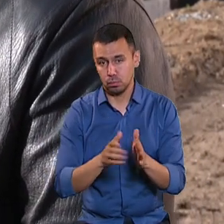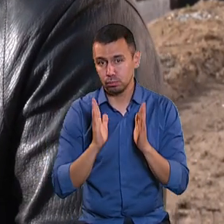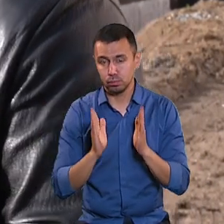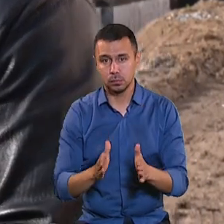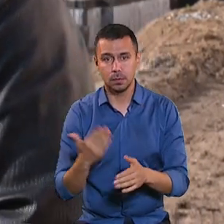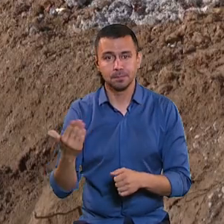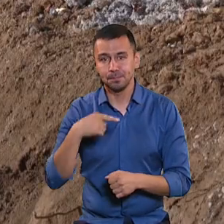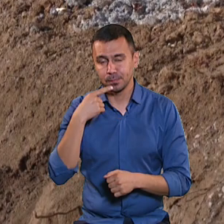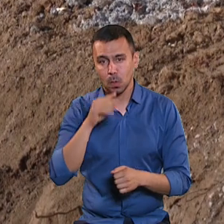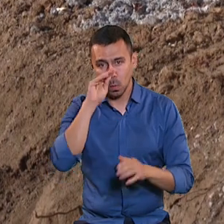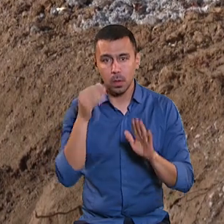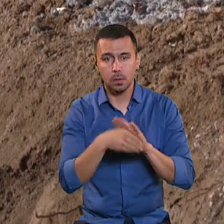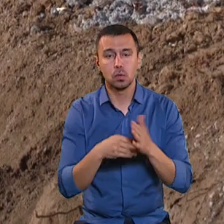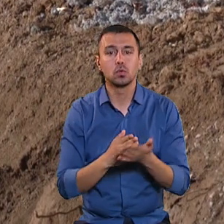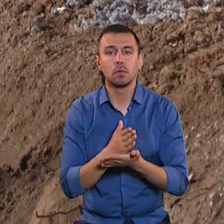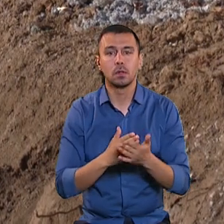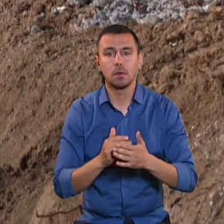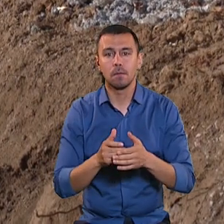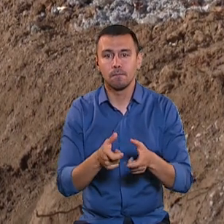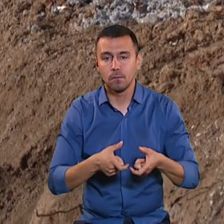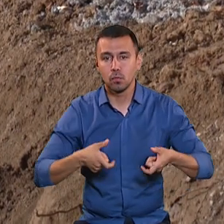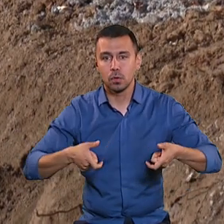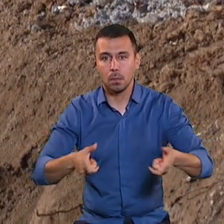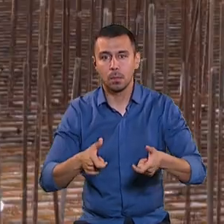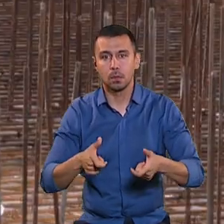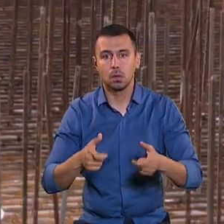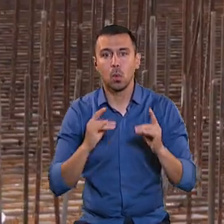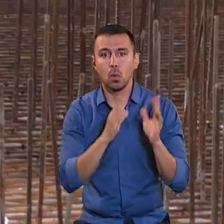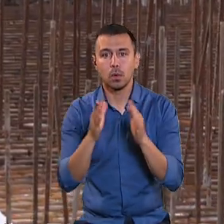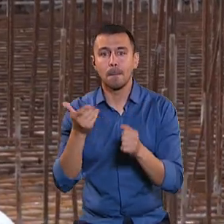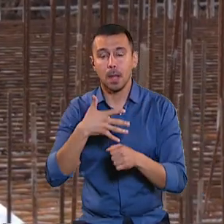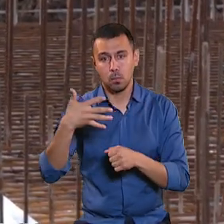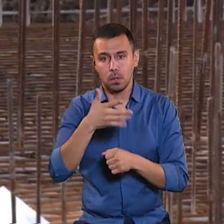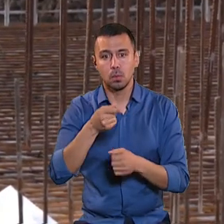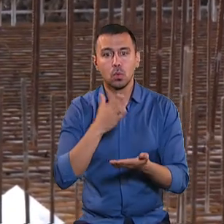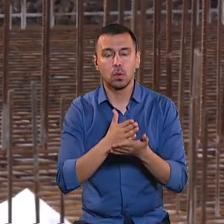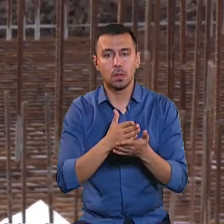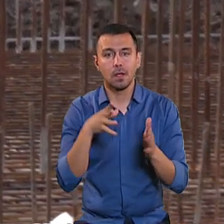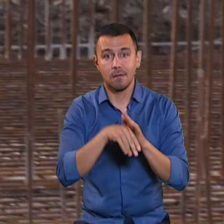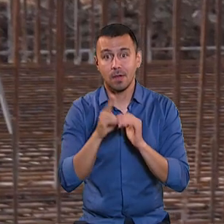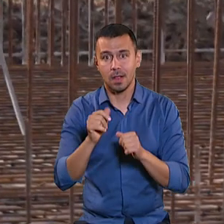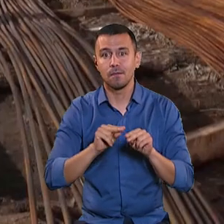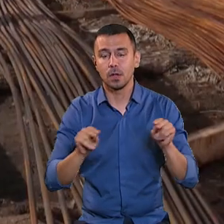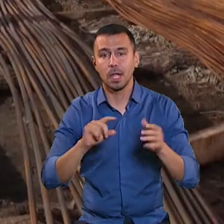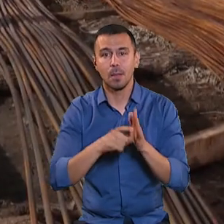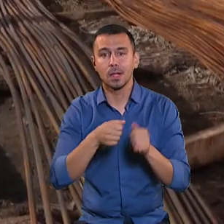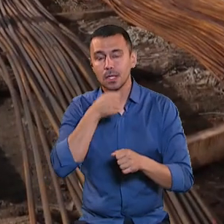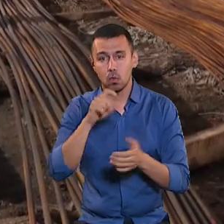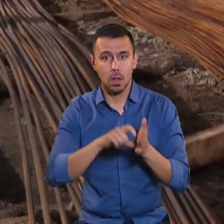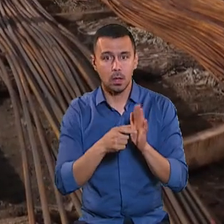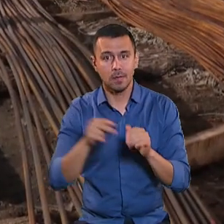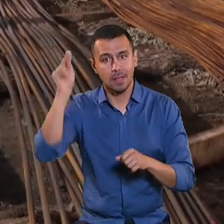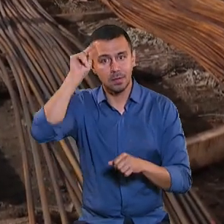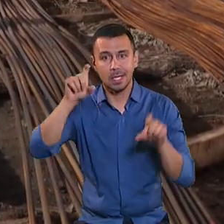Косінський каже укриття слугуватиме фундаментом гуртожитку на п'ять поверхів в якому розташують квартири для вчителів та кімнати для старшокласників